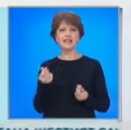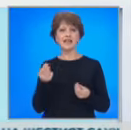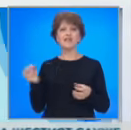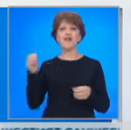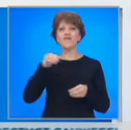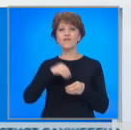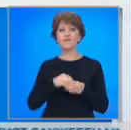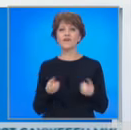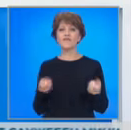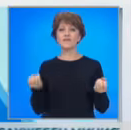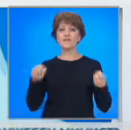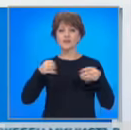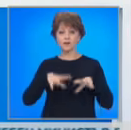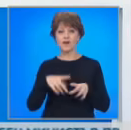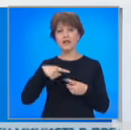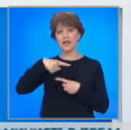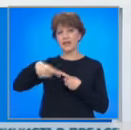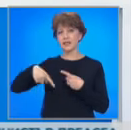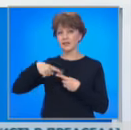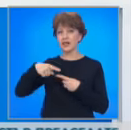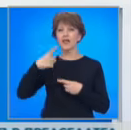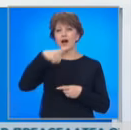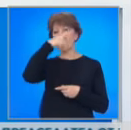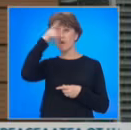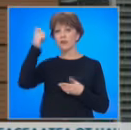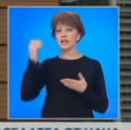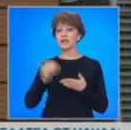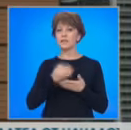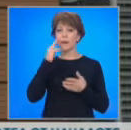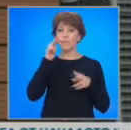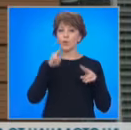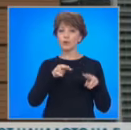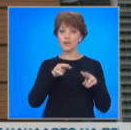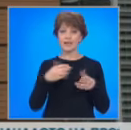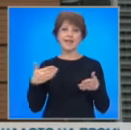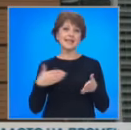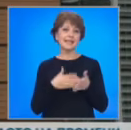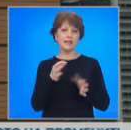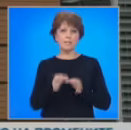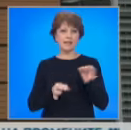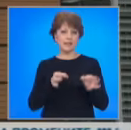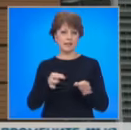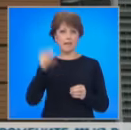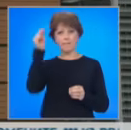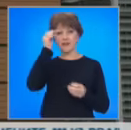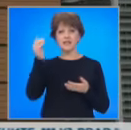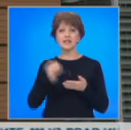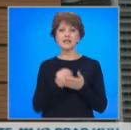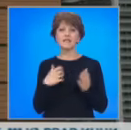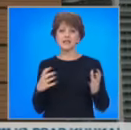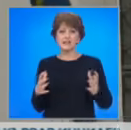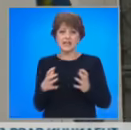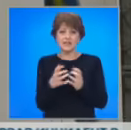възстановяване и развитие. Такава е пролетната икономическа прогноза на Европейската комисия. Заради пандемията българската икономика се е свила